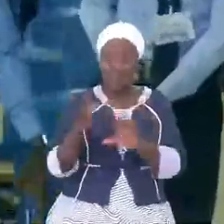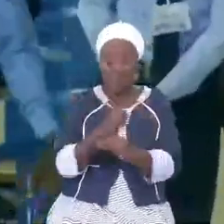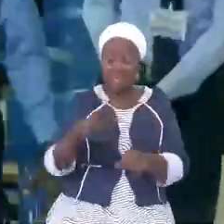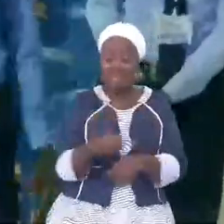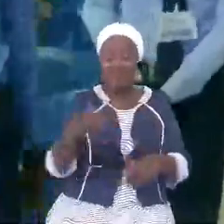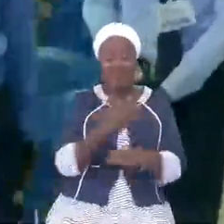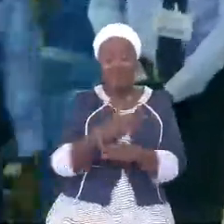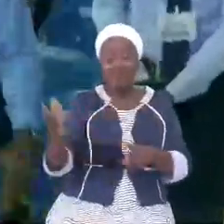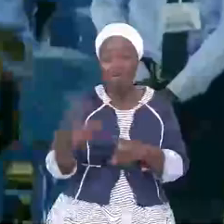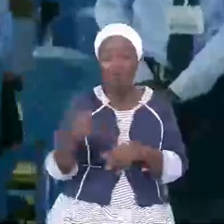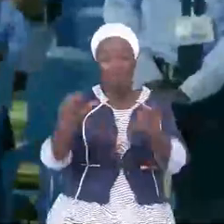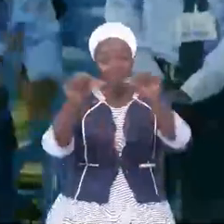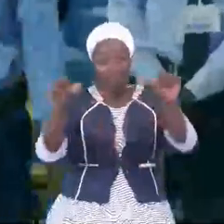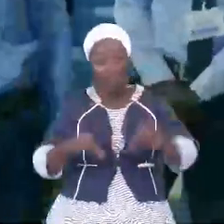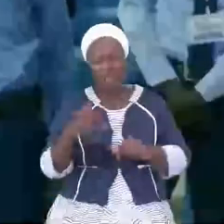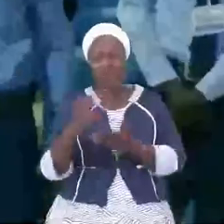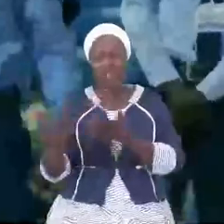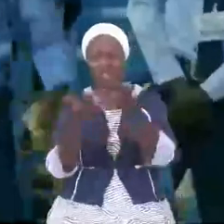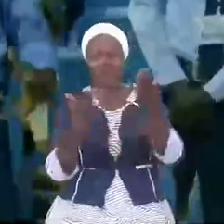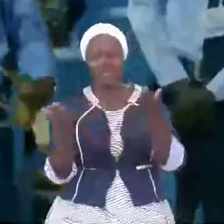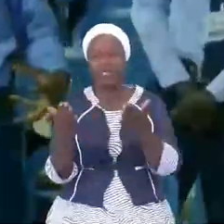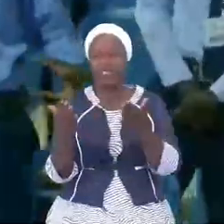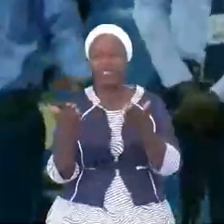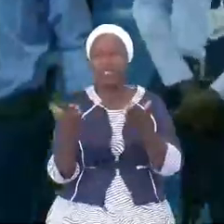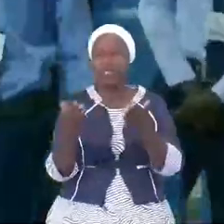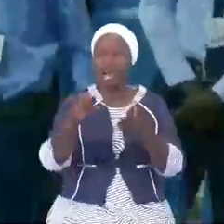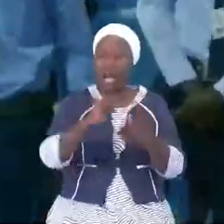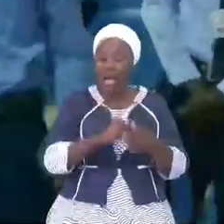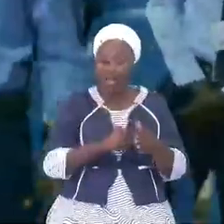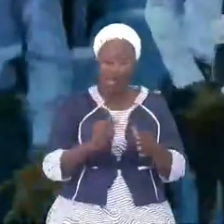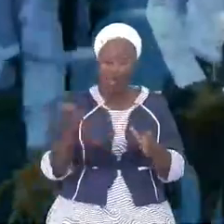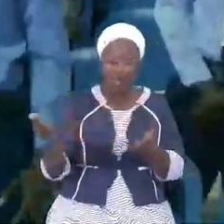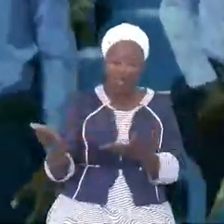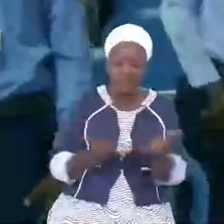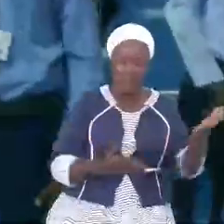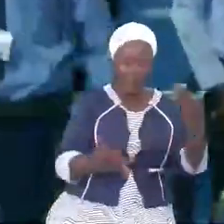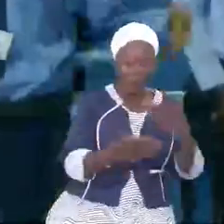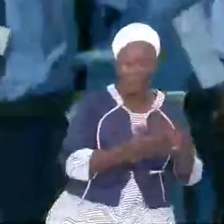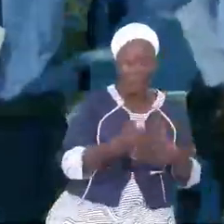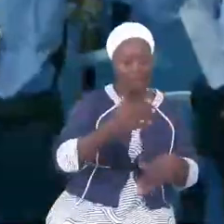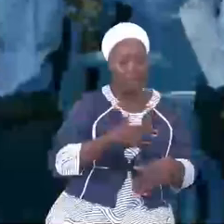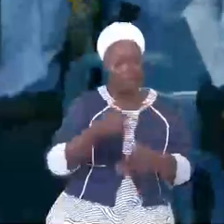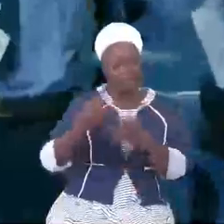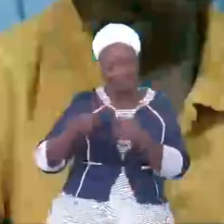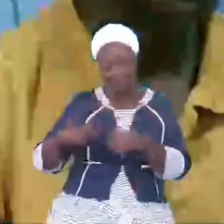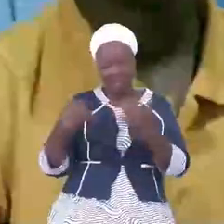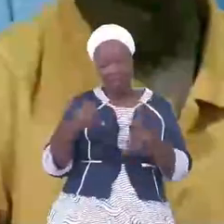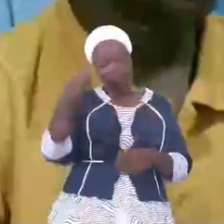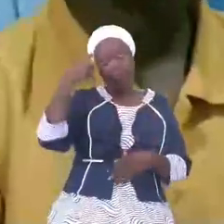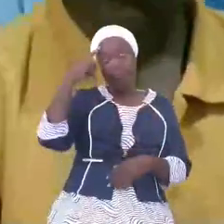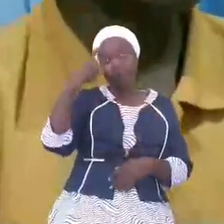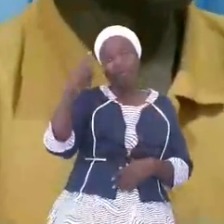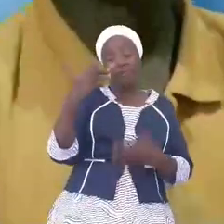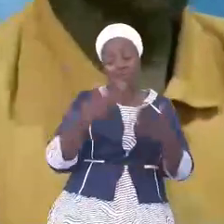de l'autel du sacrifice, je restaure, mon cœur est pour toi, mon temps est maintenant pour toi,